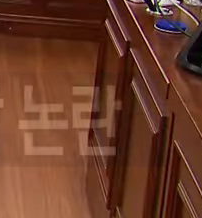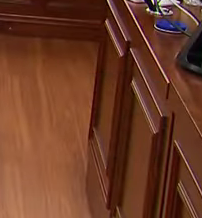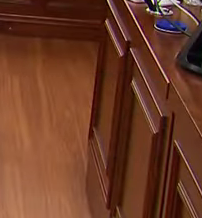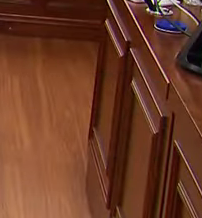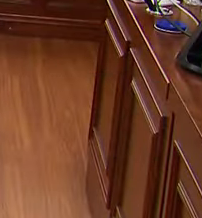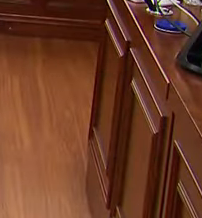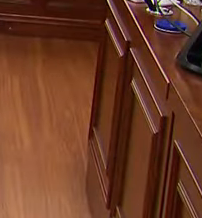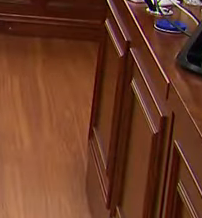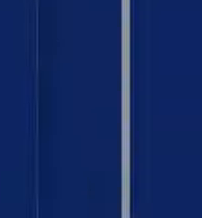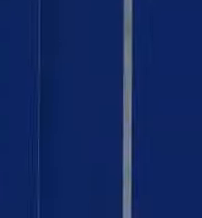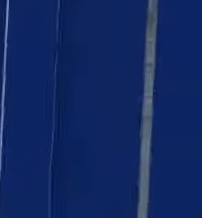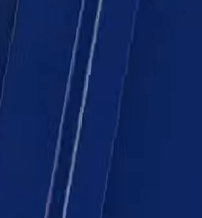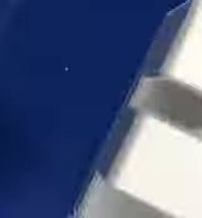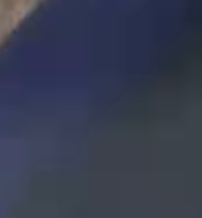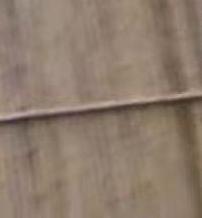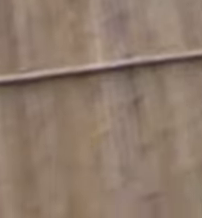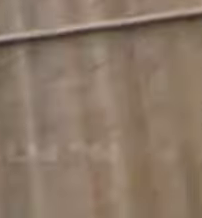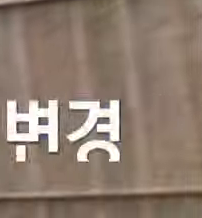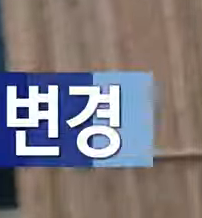의혹도 불거졌습니다.